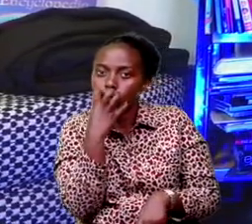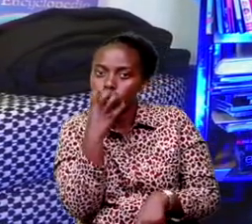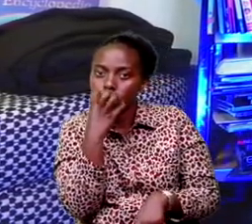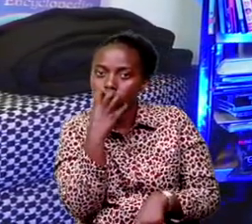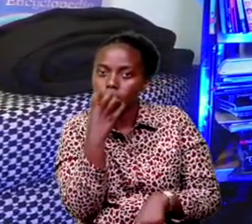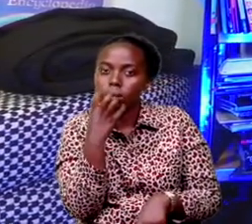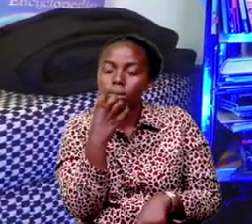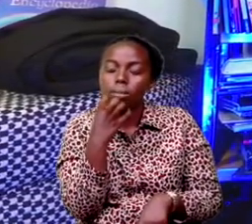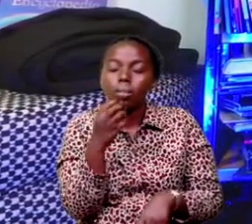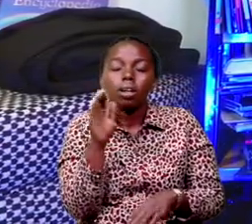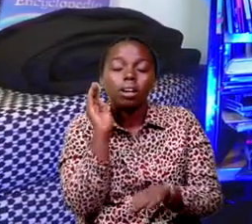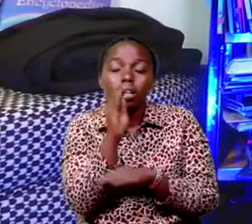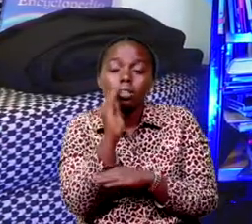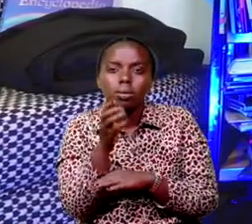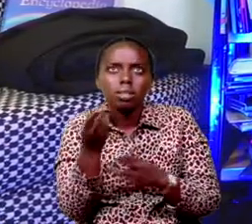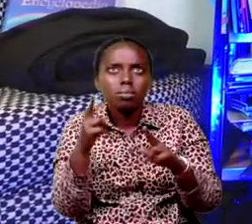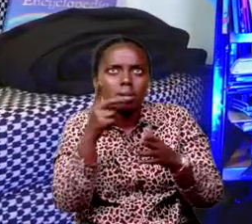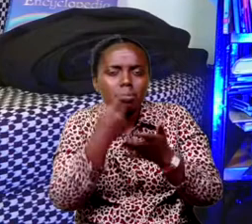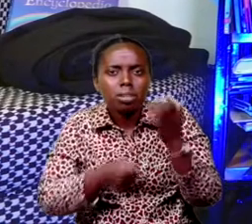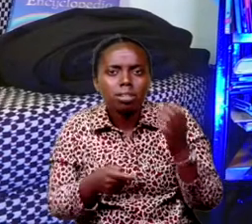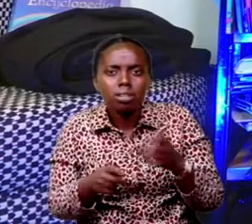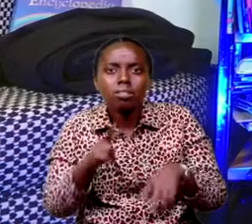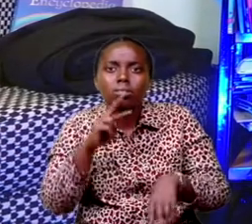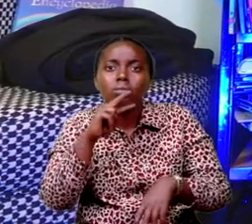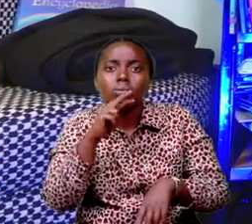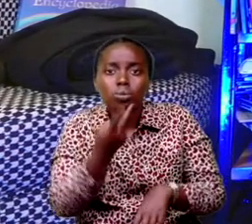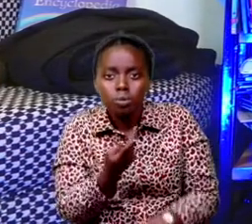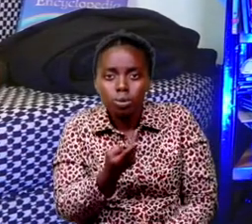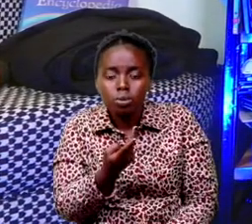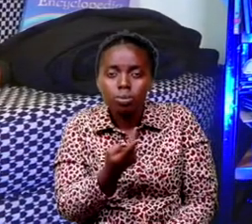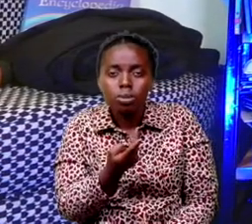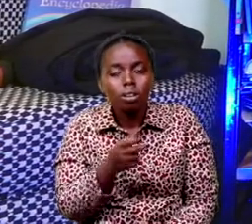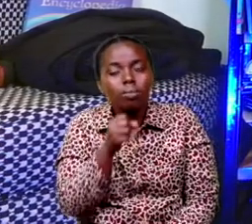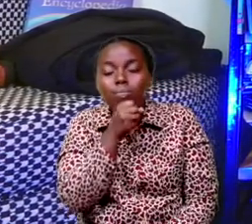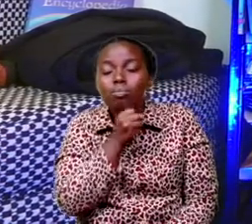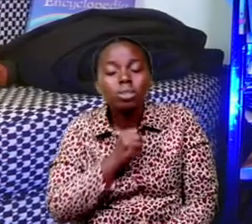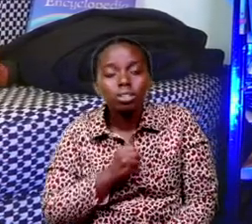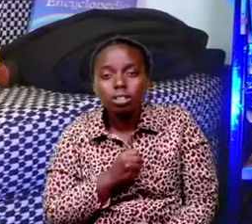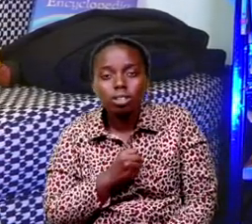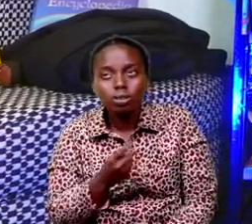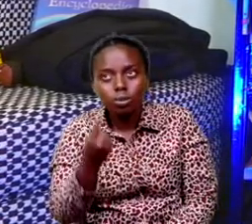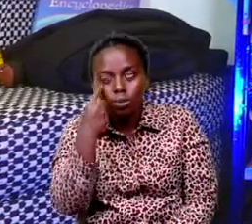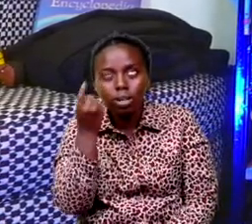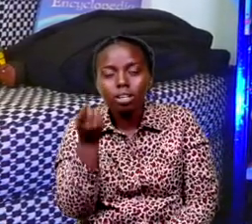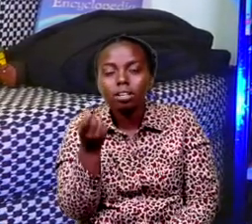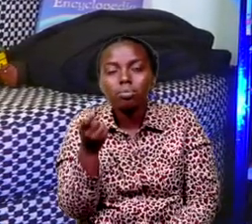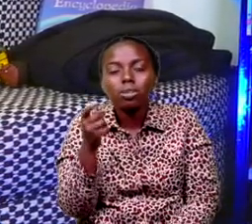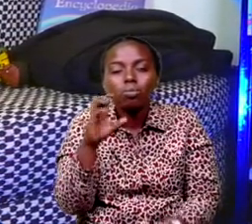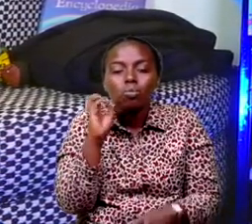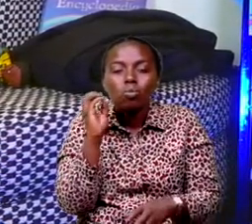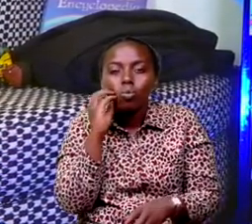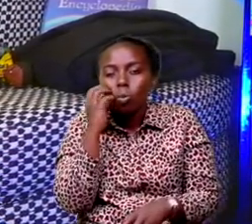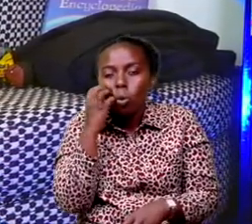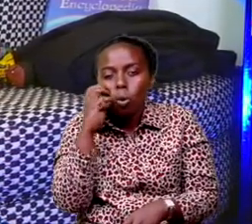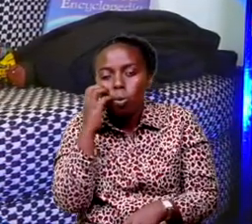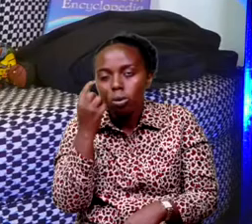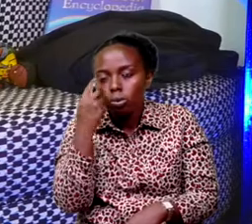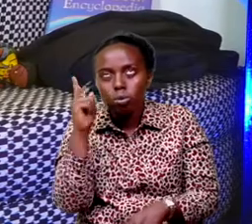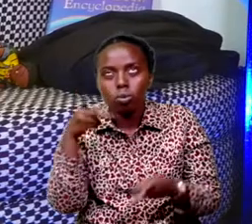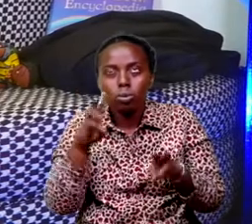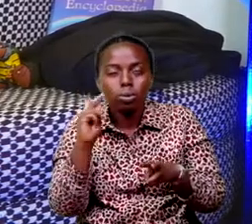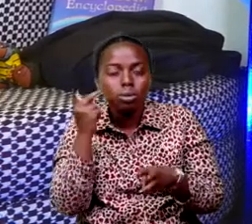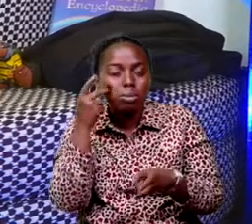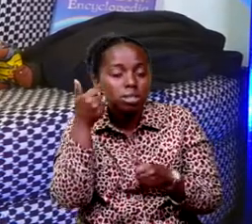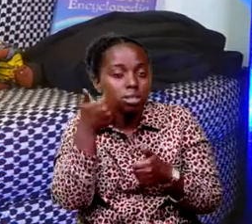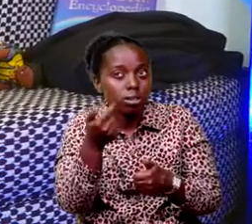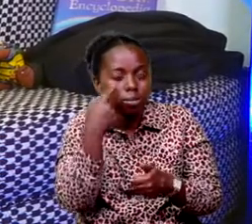zarumye azibaza icyo zabaye avoka niko kumusubiza umukecuru twarebye amacunga tubona ukuntu asa neza